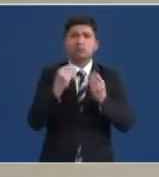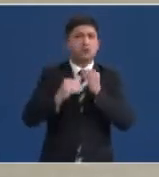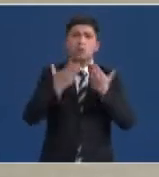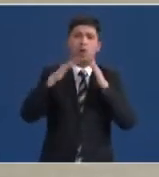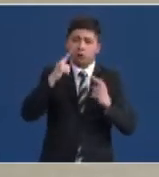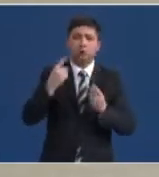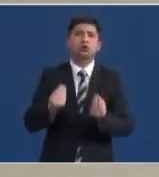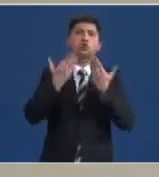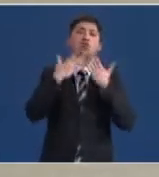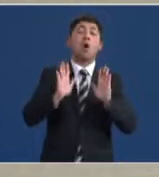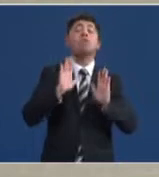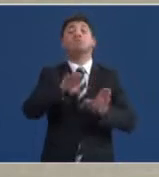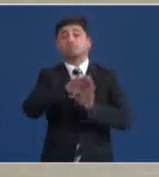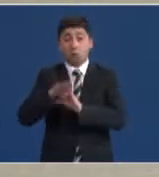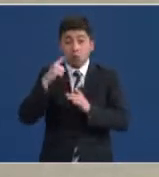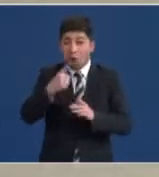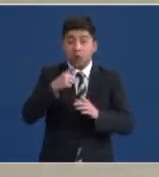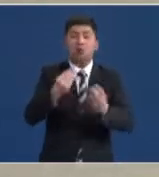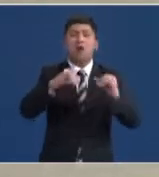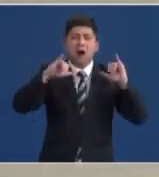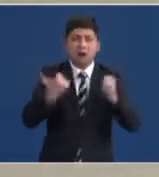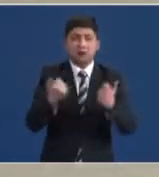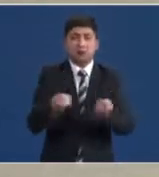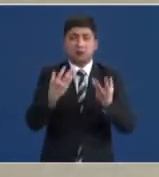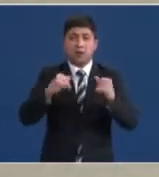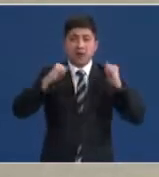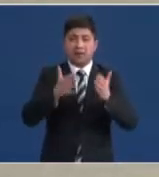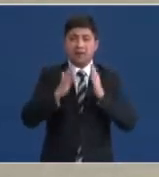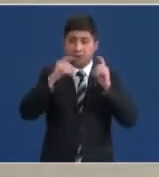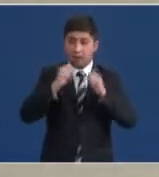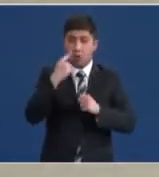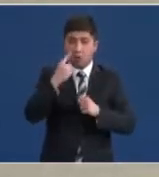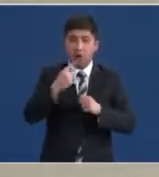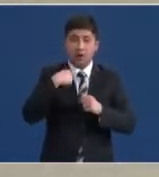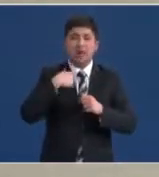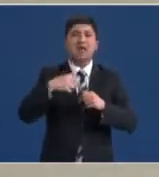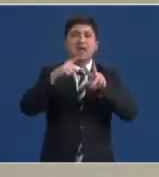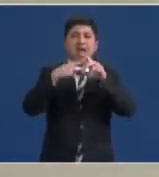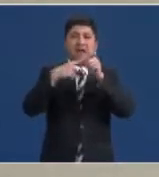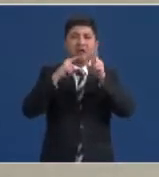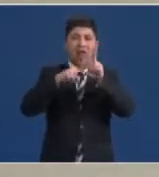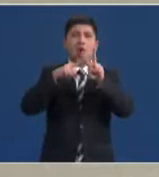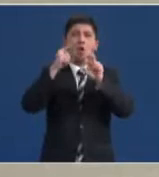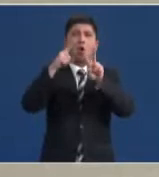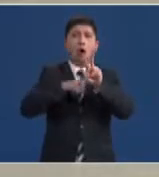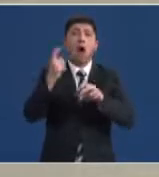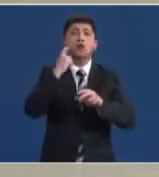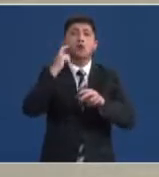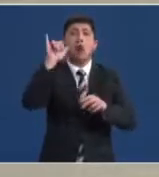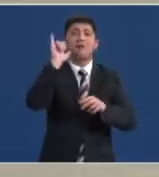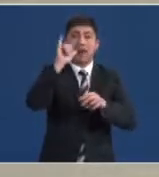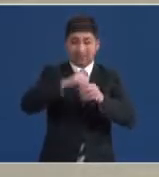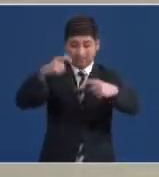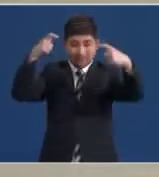karşılaşmadık bu arada çok yoğun bir çalışmayla Yeşilköy Atatürk Havalimanı'nın